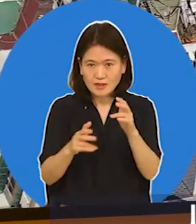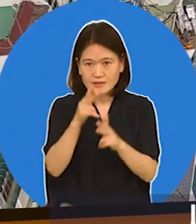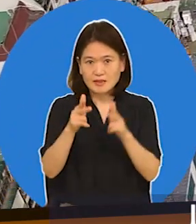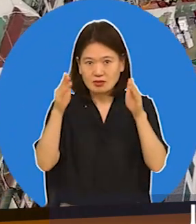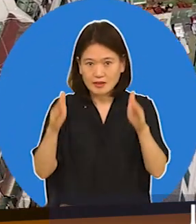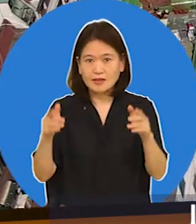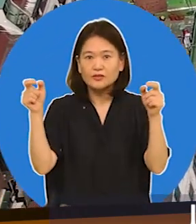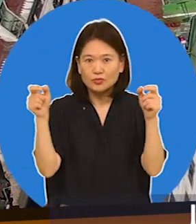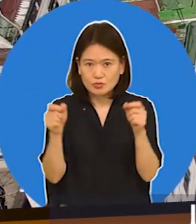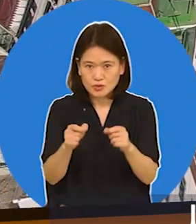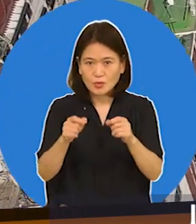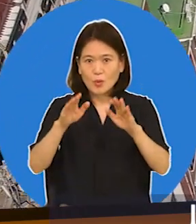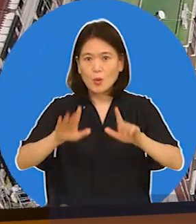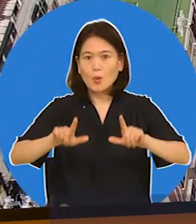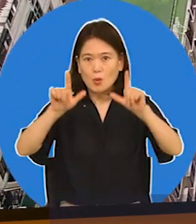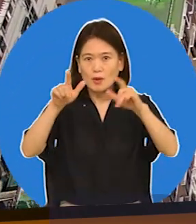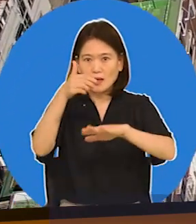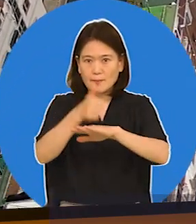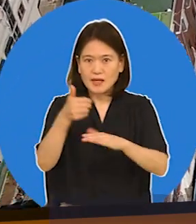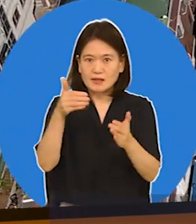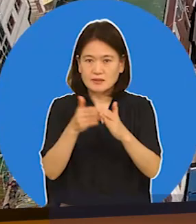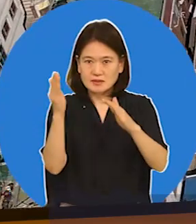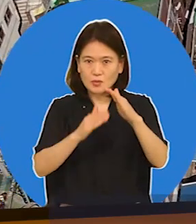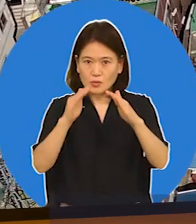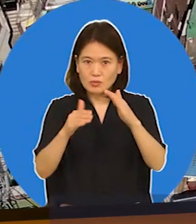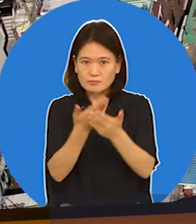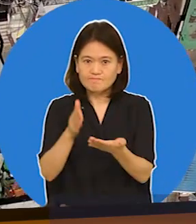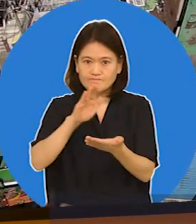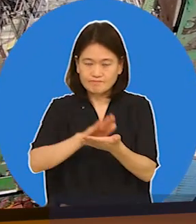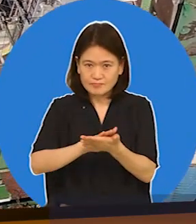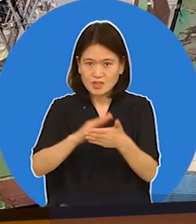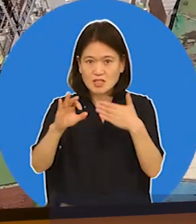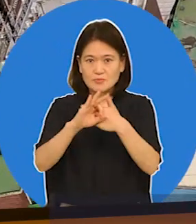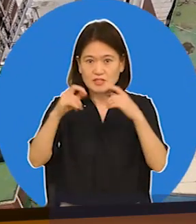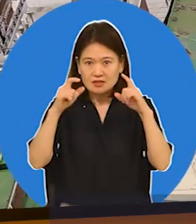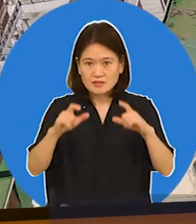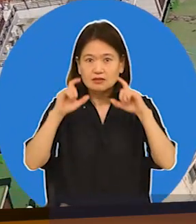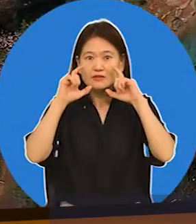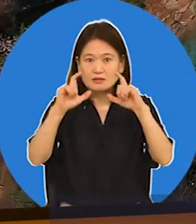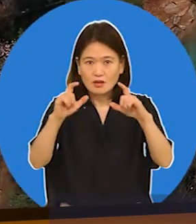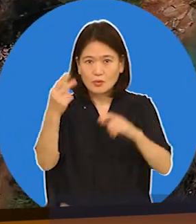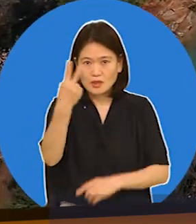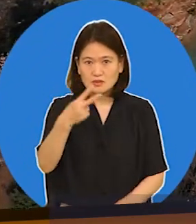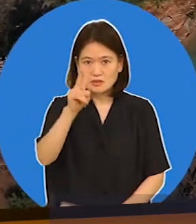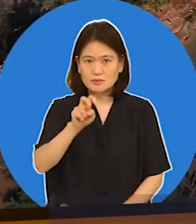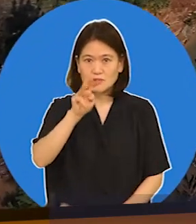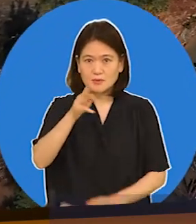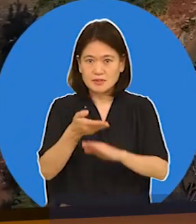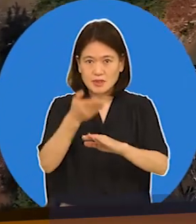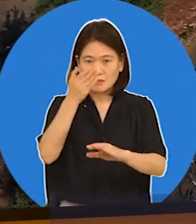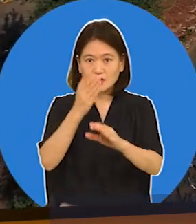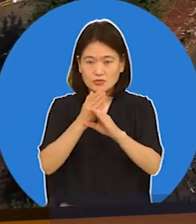사업기간 에 최대한 단축해 이르면 올해 말까지 00 재개발 예정 구역을 지정하고 2023 년